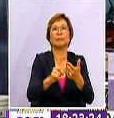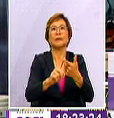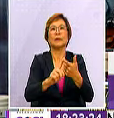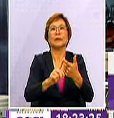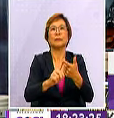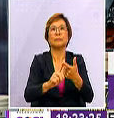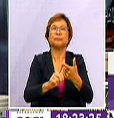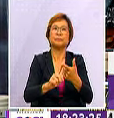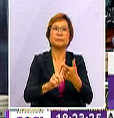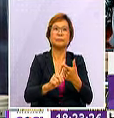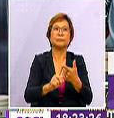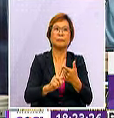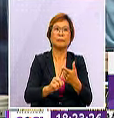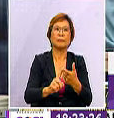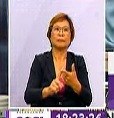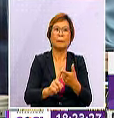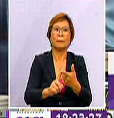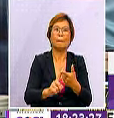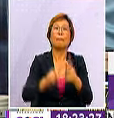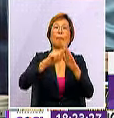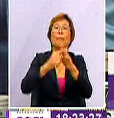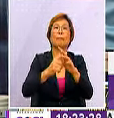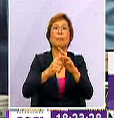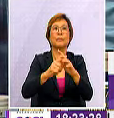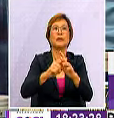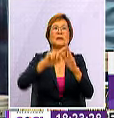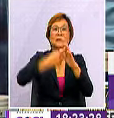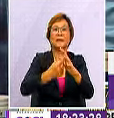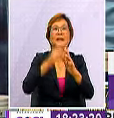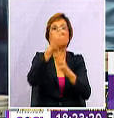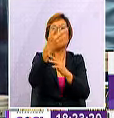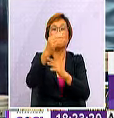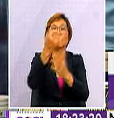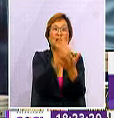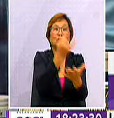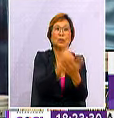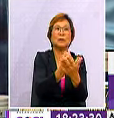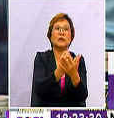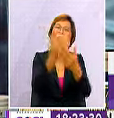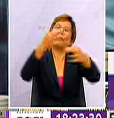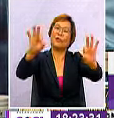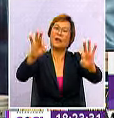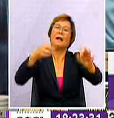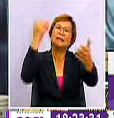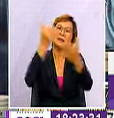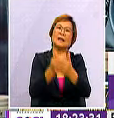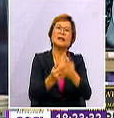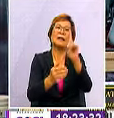mulai 2021. Kedua, memperkenalkan skim perlindungan kemalangan diri percuma